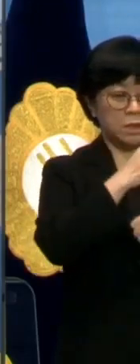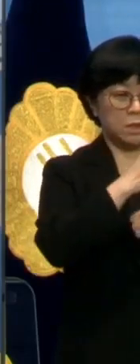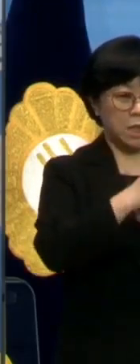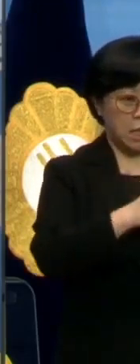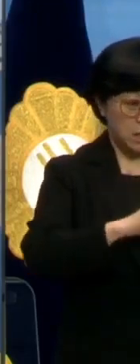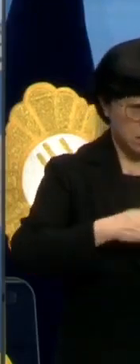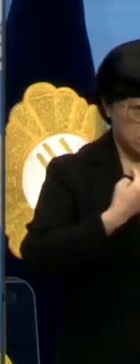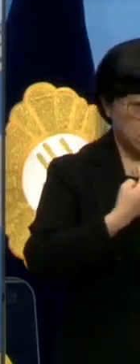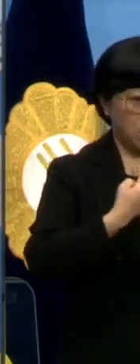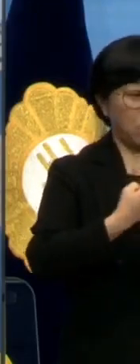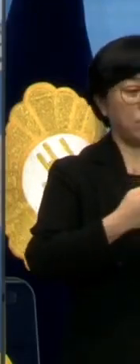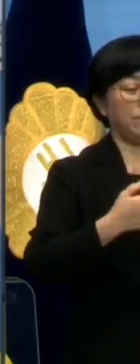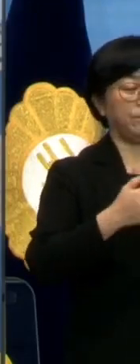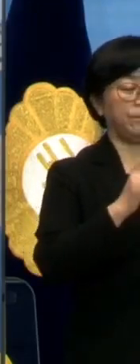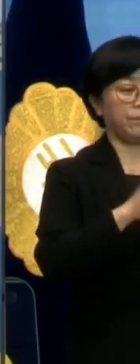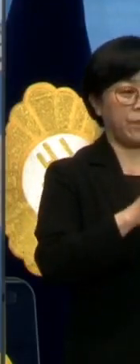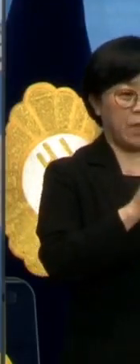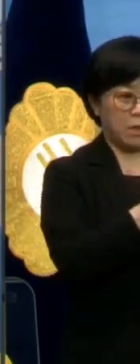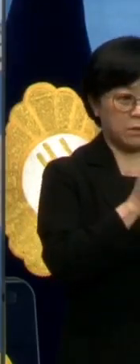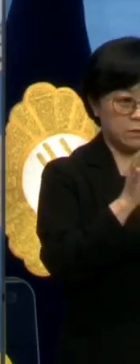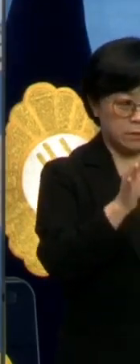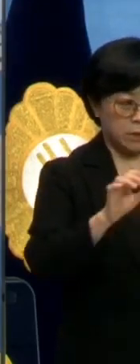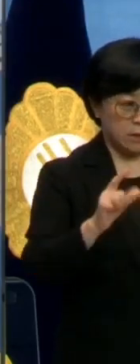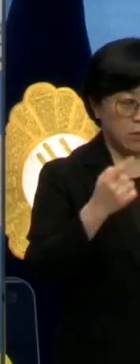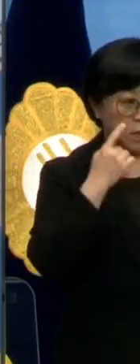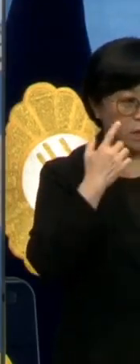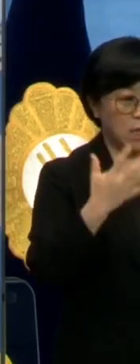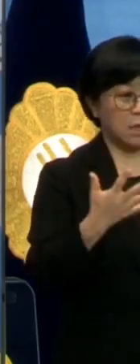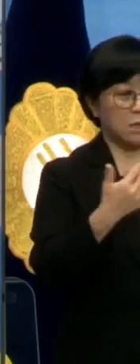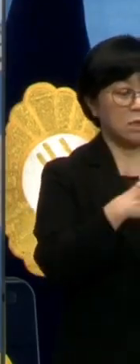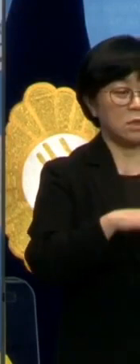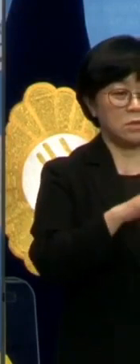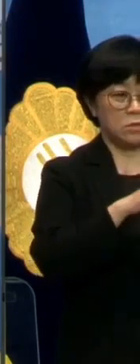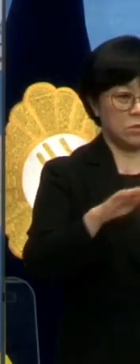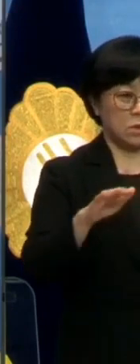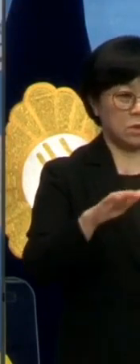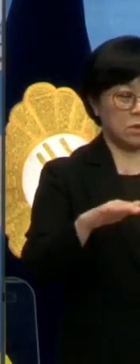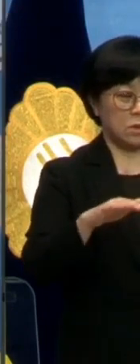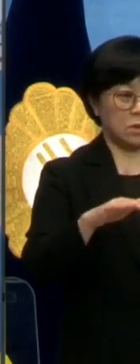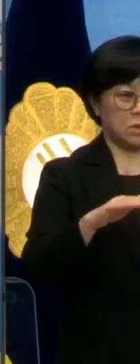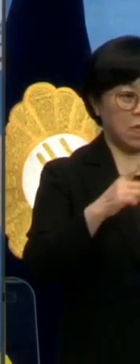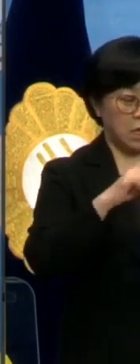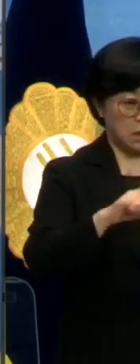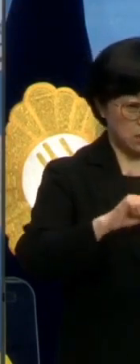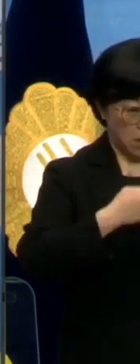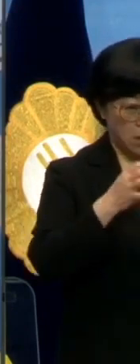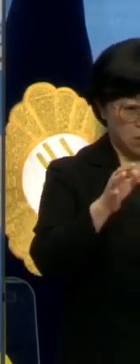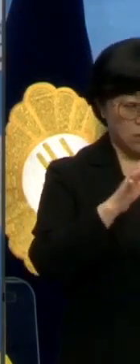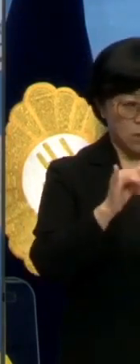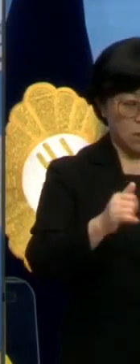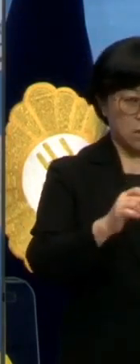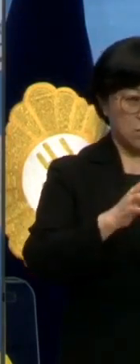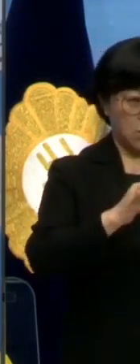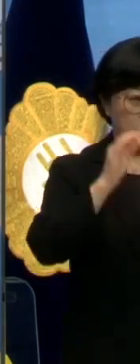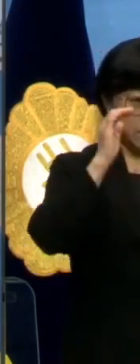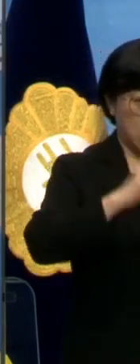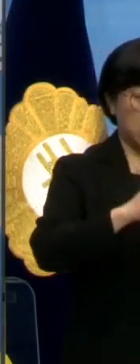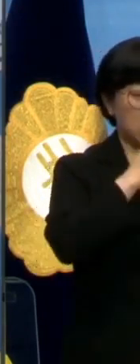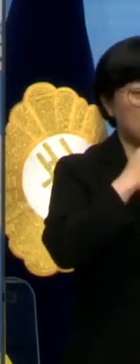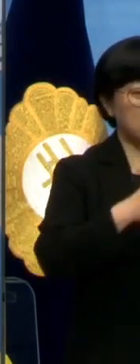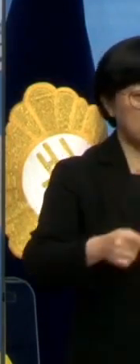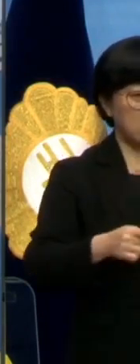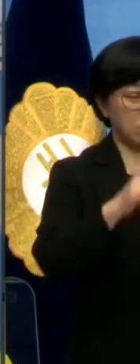자의적인 재난지원금 지급이 아니라 명확한 기준에 따라 자영업자들의 영업 제한에 대한